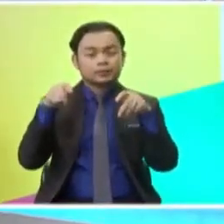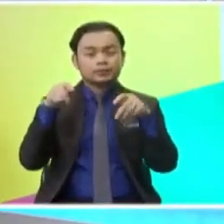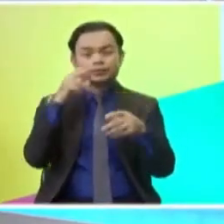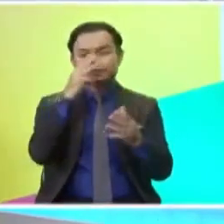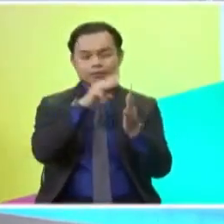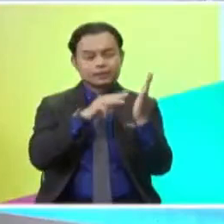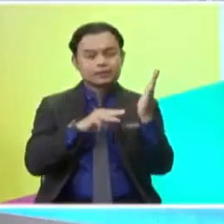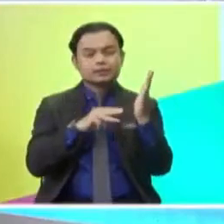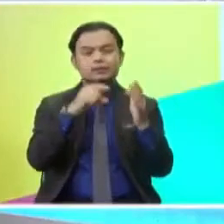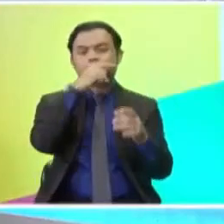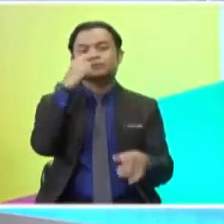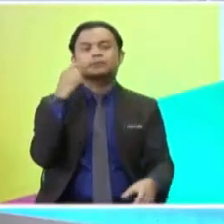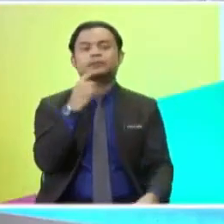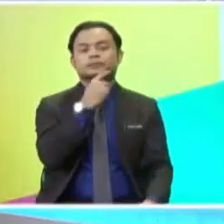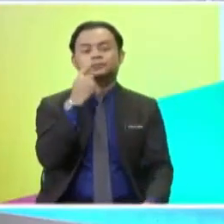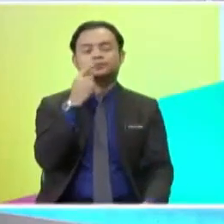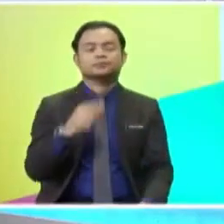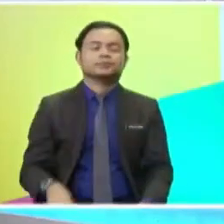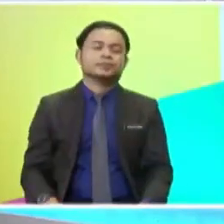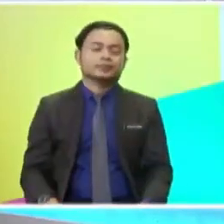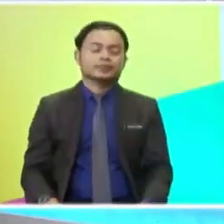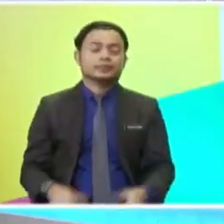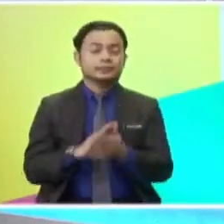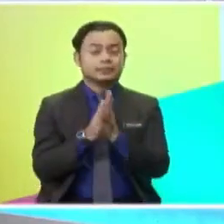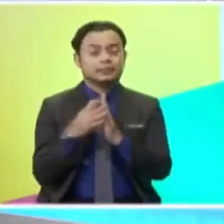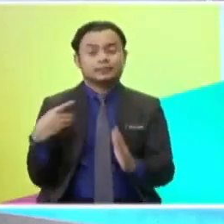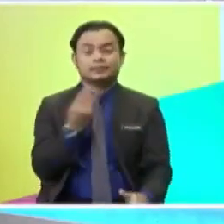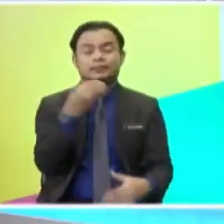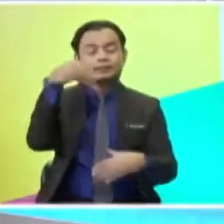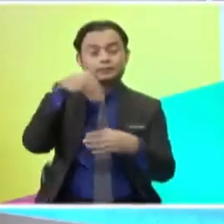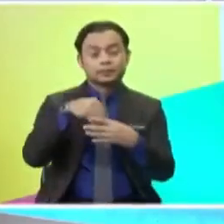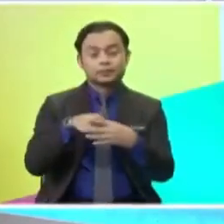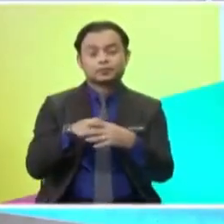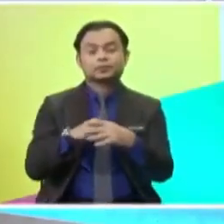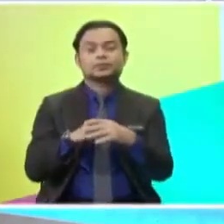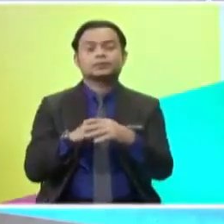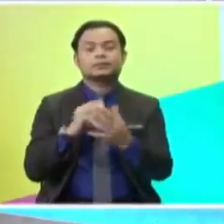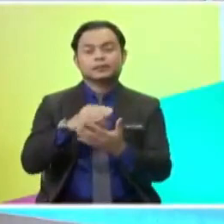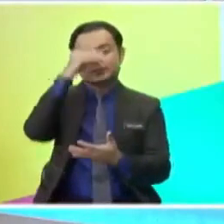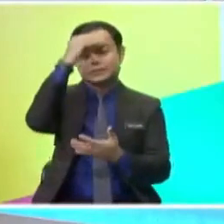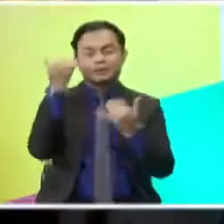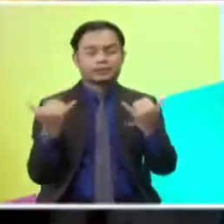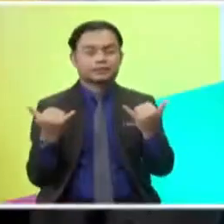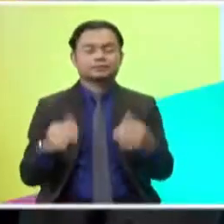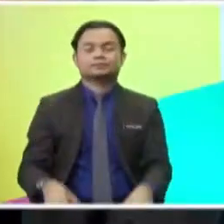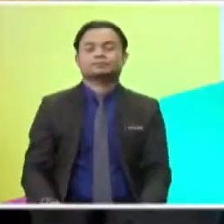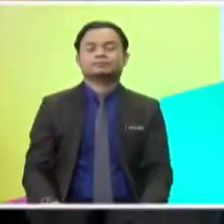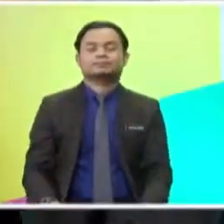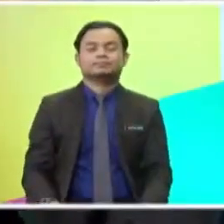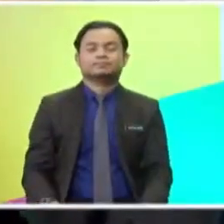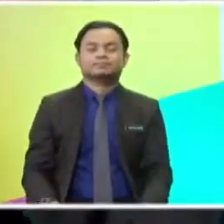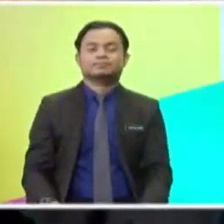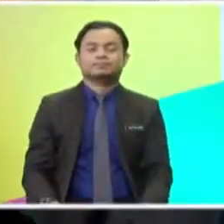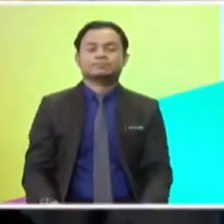pengajar. Jadi kita nak teruskan segmen kedua pembelajaran kita pada hari ini. Ayuh sama-sama kita bersama dengan Cikgu Zakaria dan Cikgu Liana.